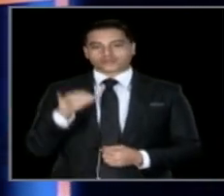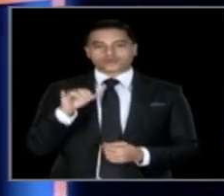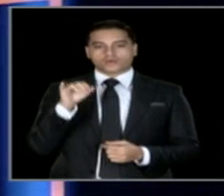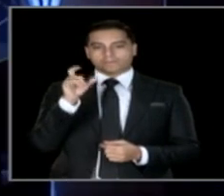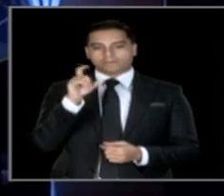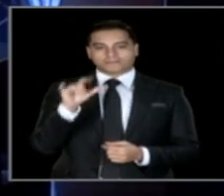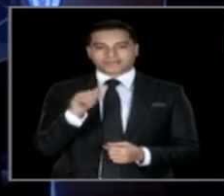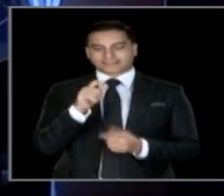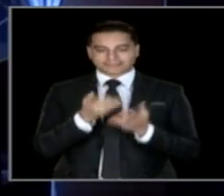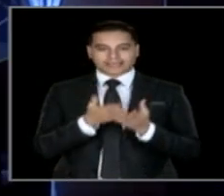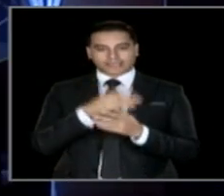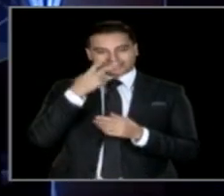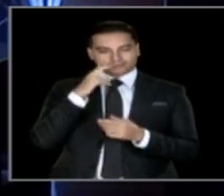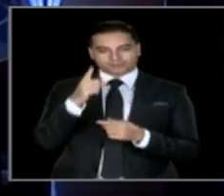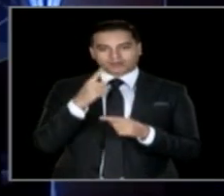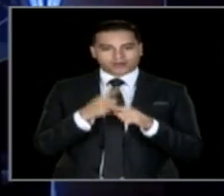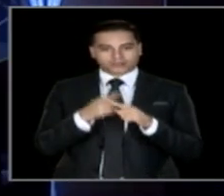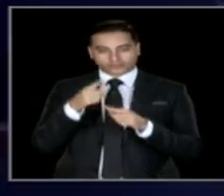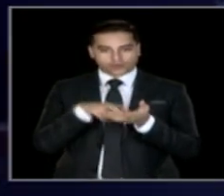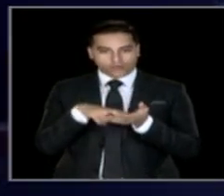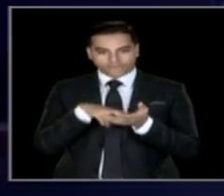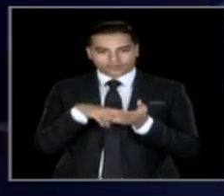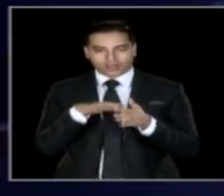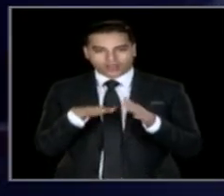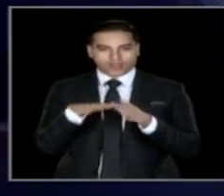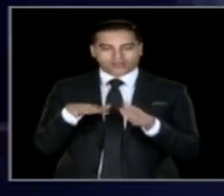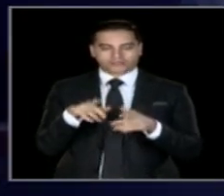استعجلتي، خفت البزر يتخطف منك. النتيجة